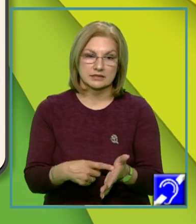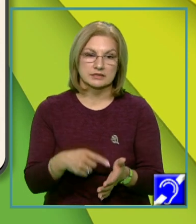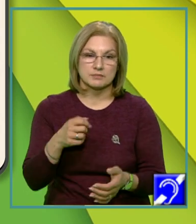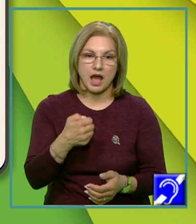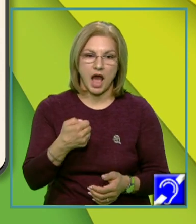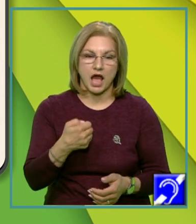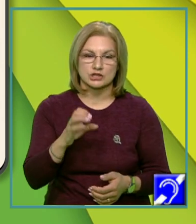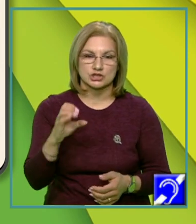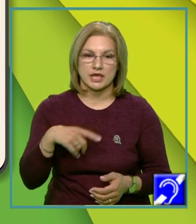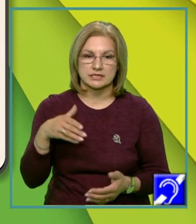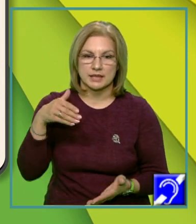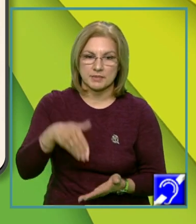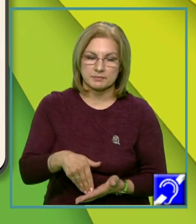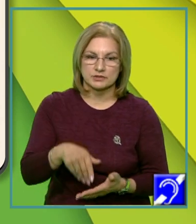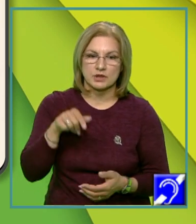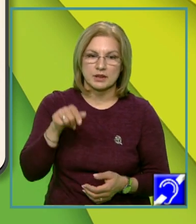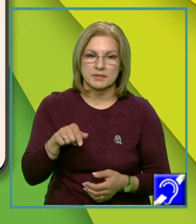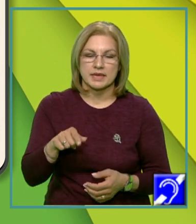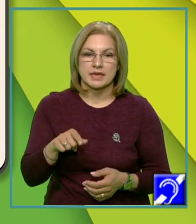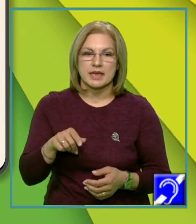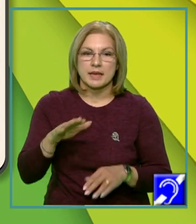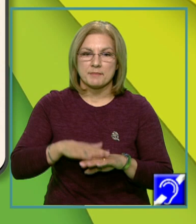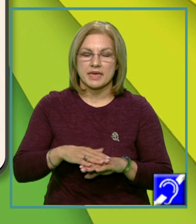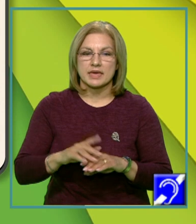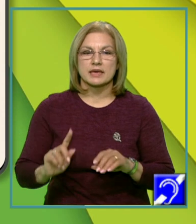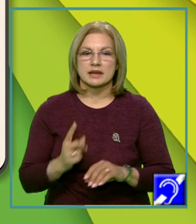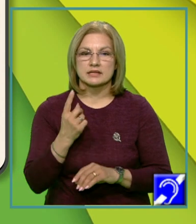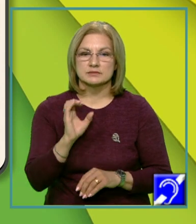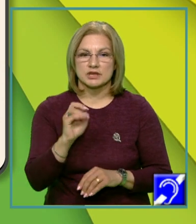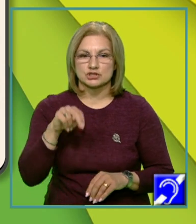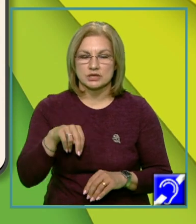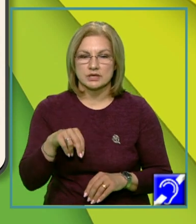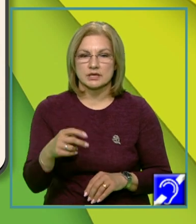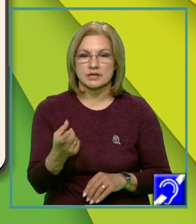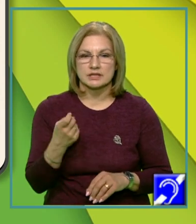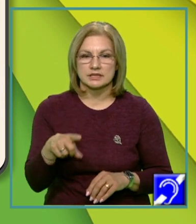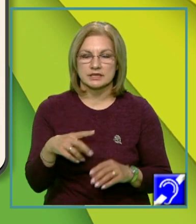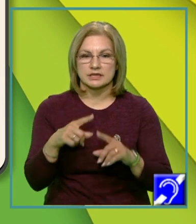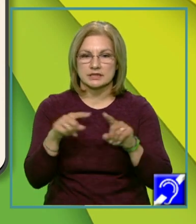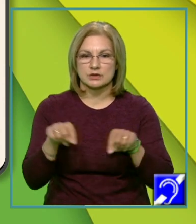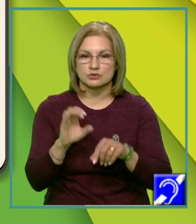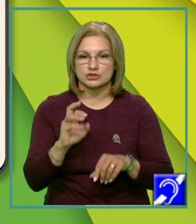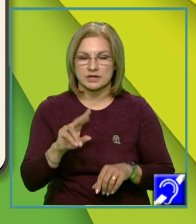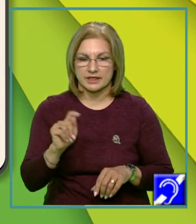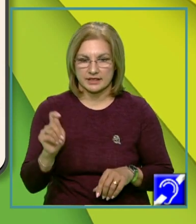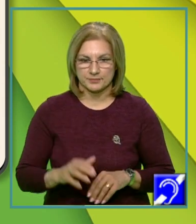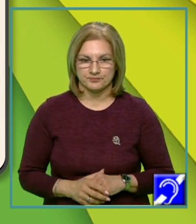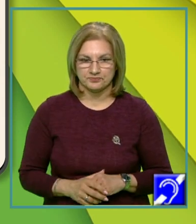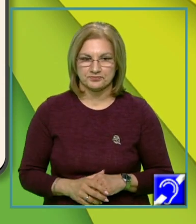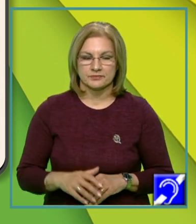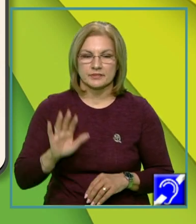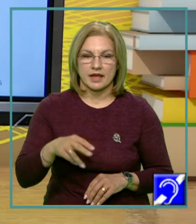a ceea ce este perpendiculară pe înălțimea ce an a triunghiului crt Avem